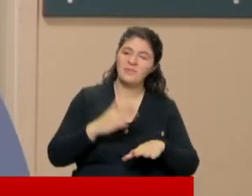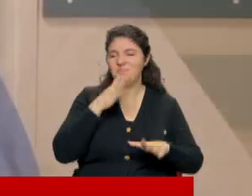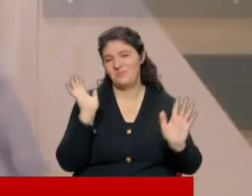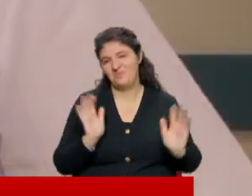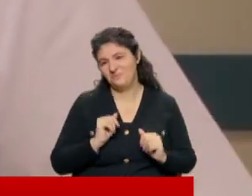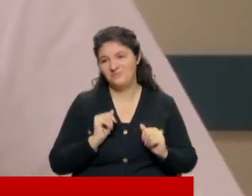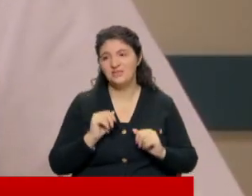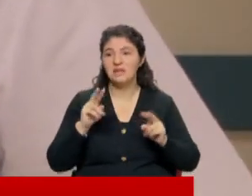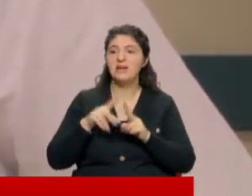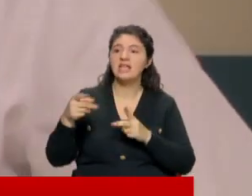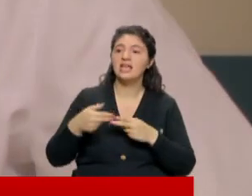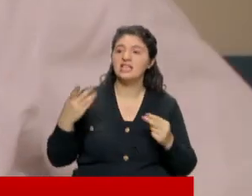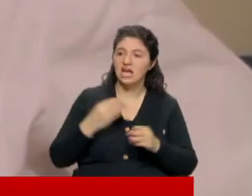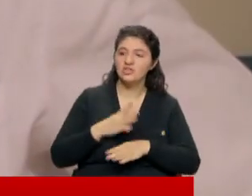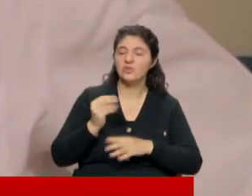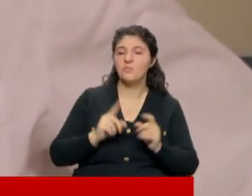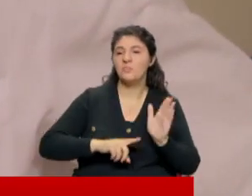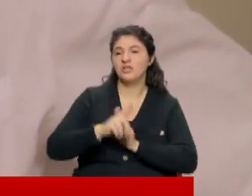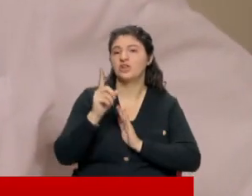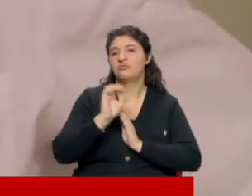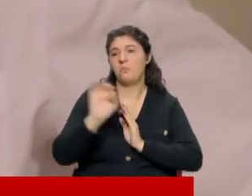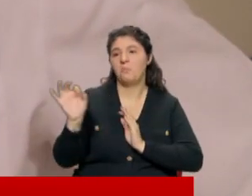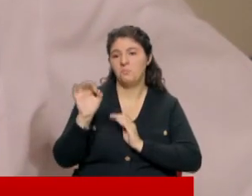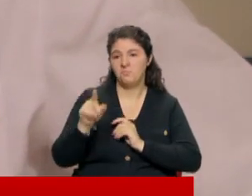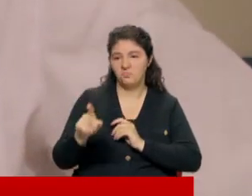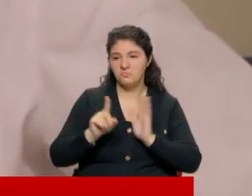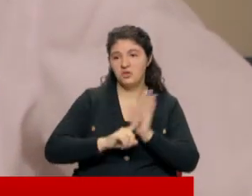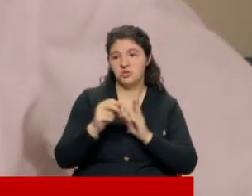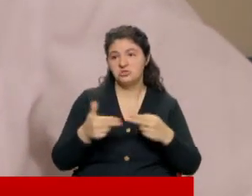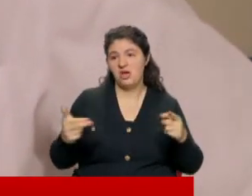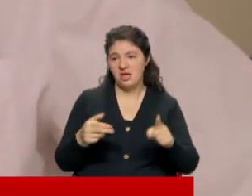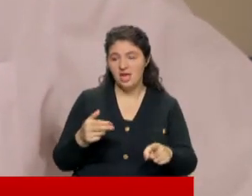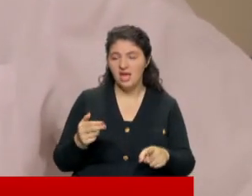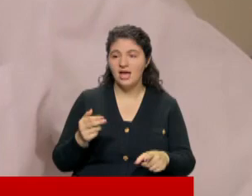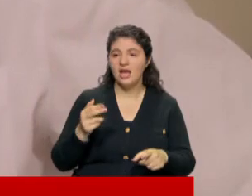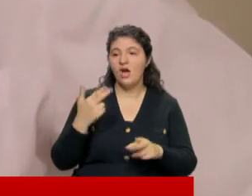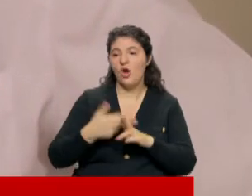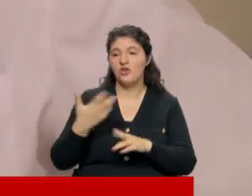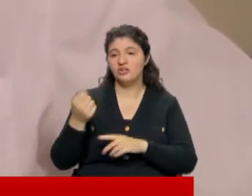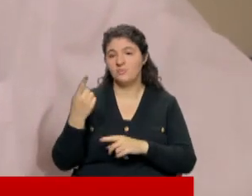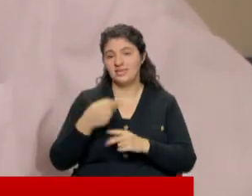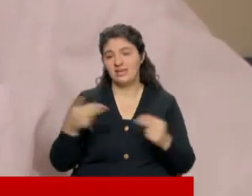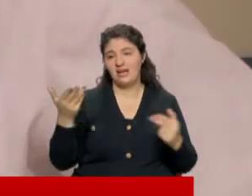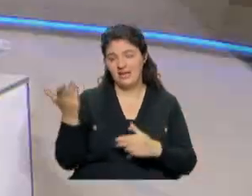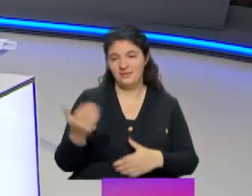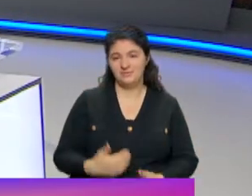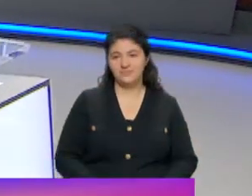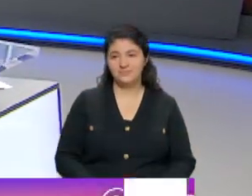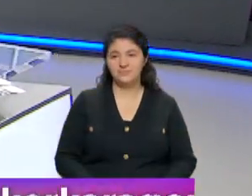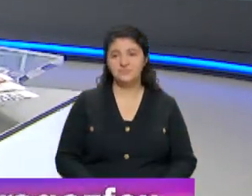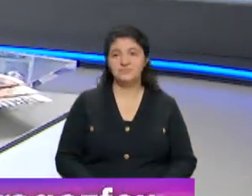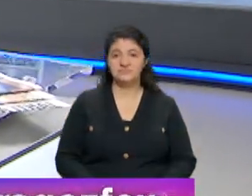bilmiyorum Melisa'nın hikayesi gerçekten bir başarı hikayesi gerçekten ilham alınacak bir hikaye